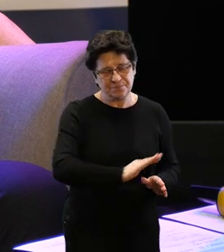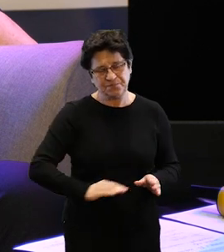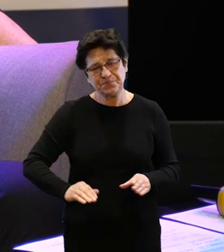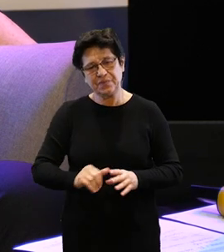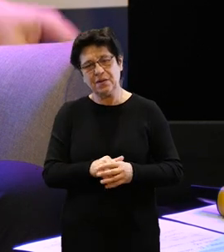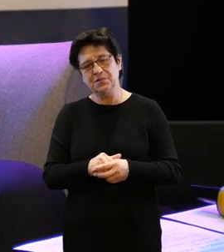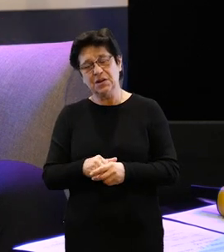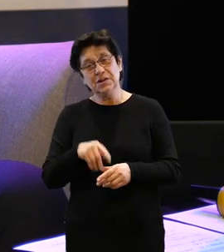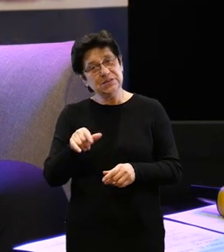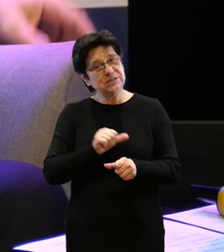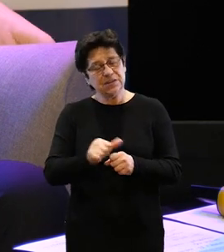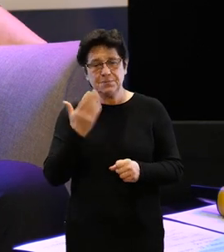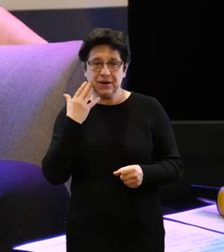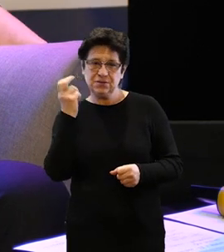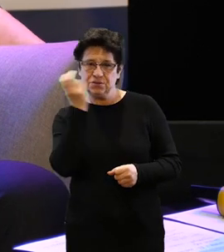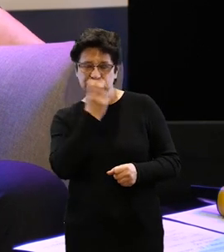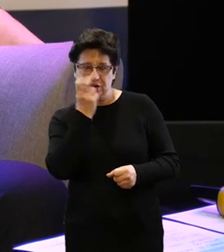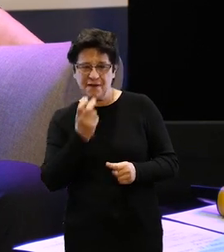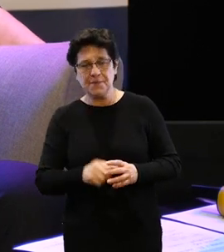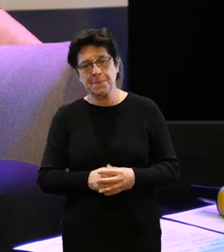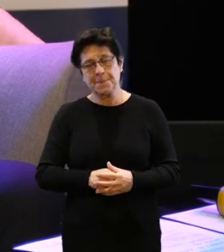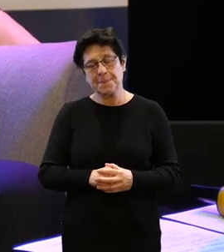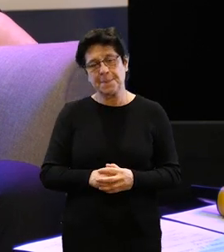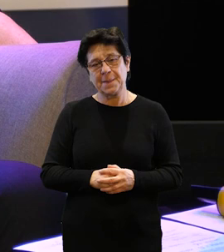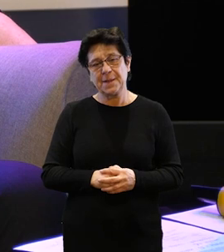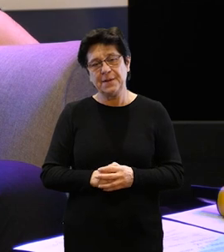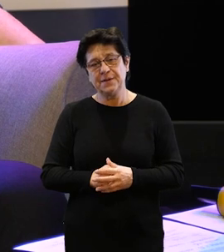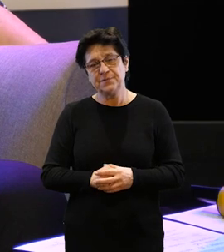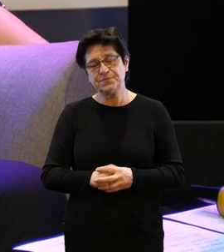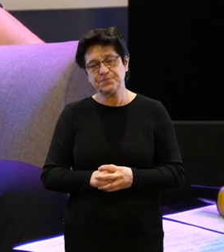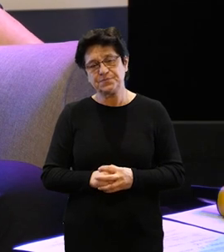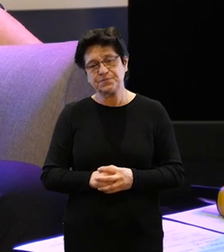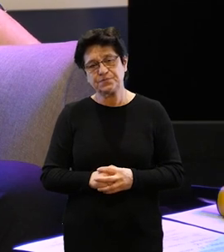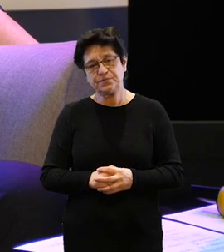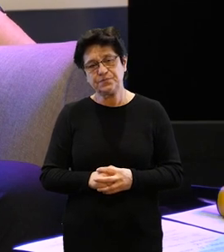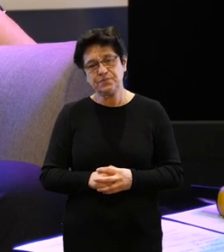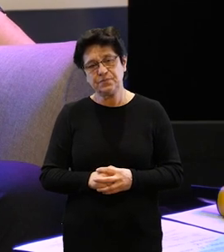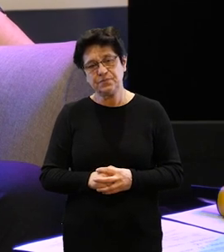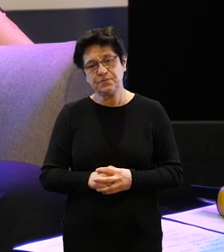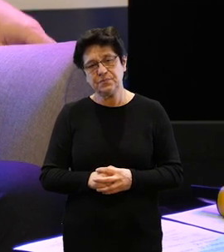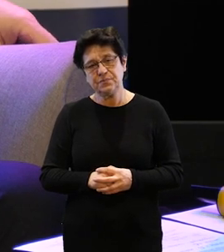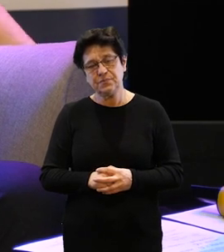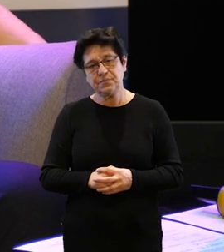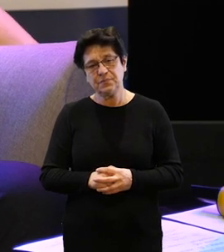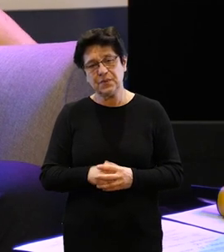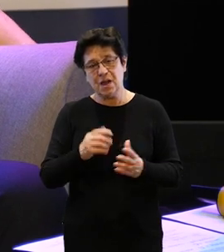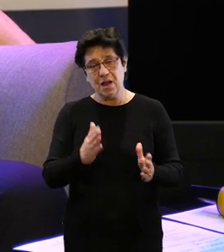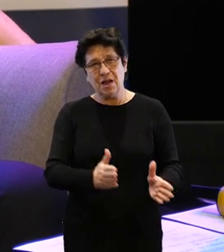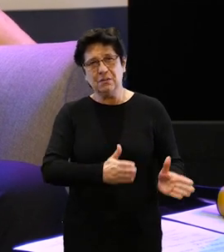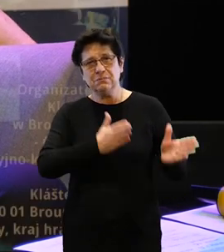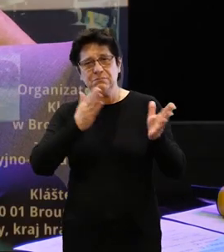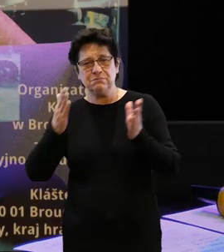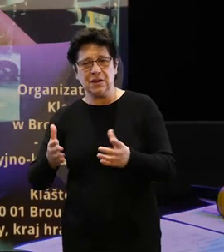bardzo interesujące i te panie To wspaniale realizują jednym z kolejnych